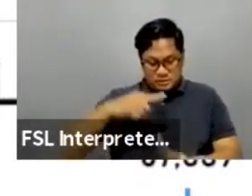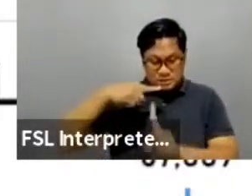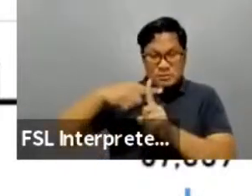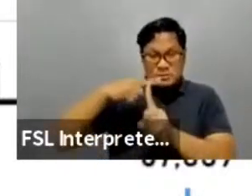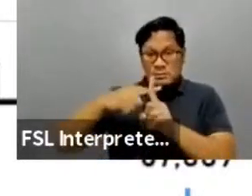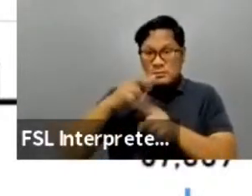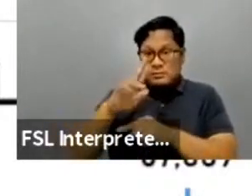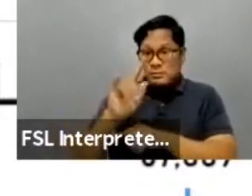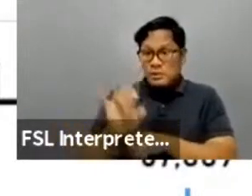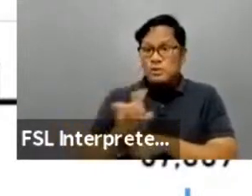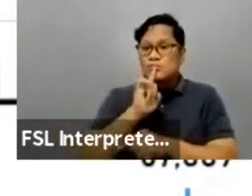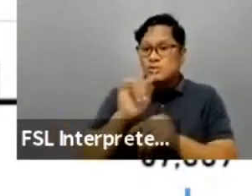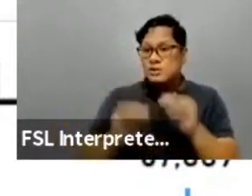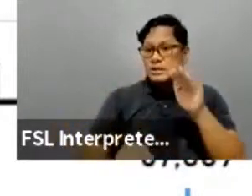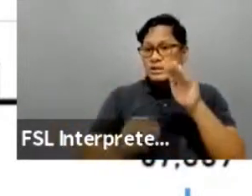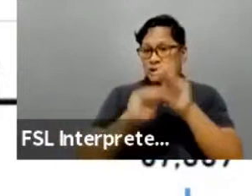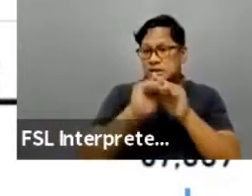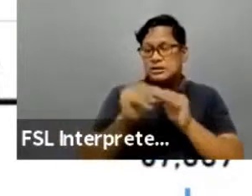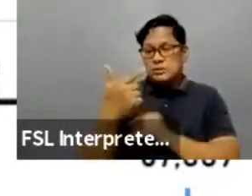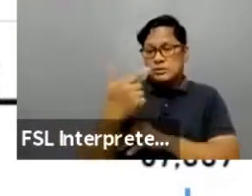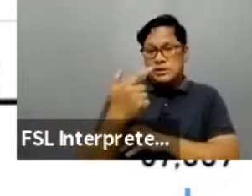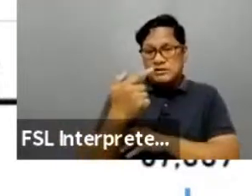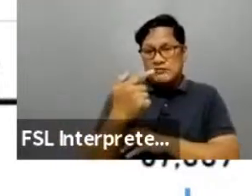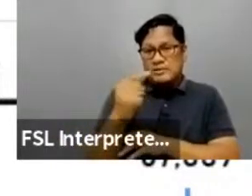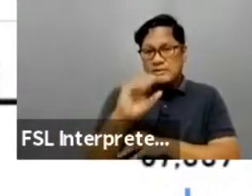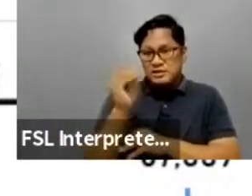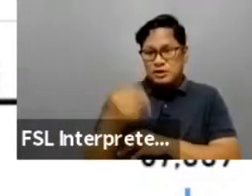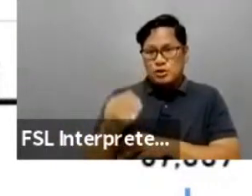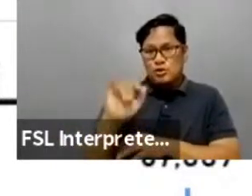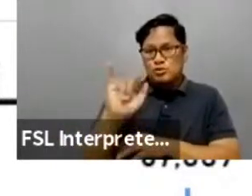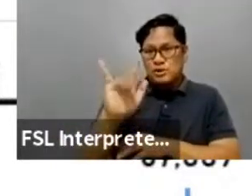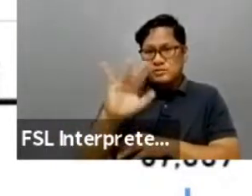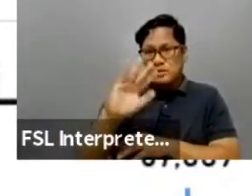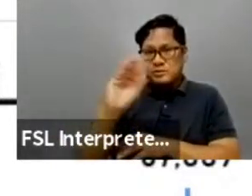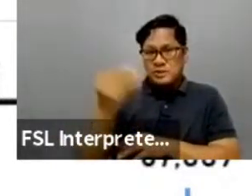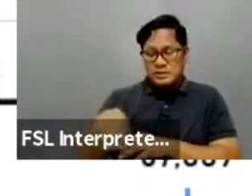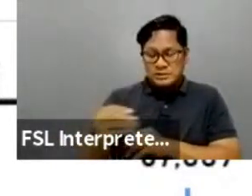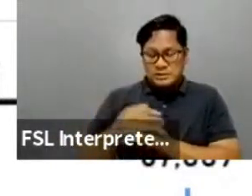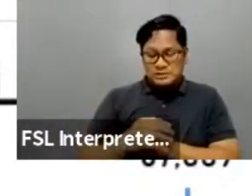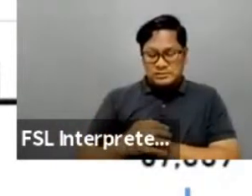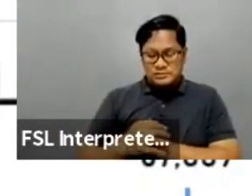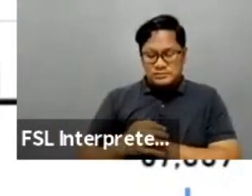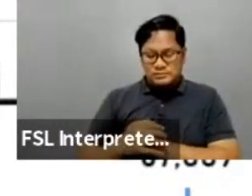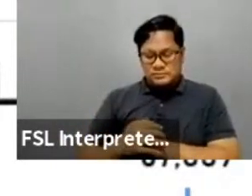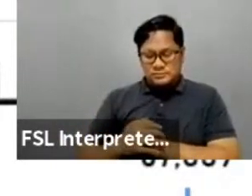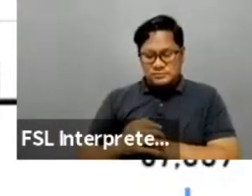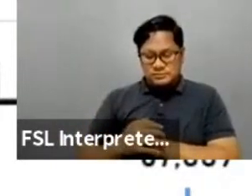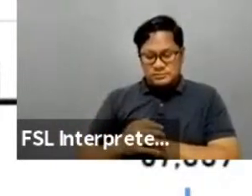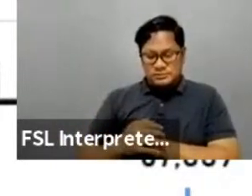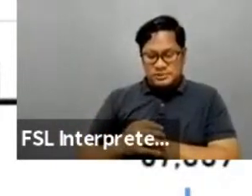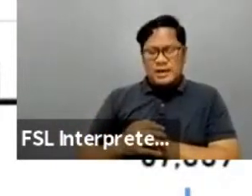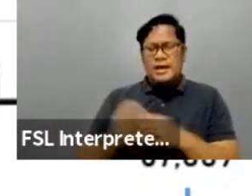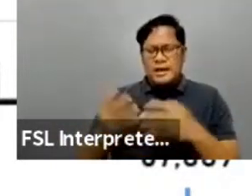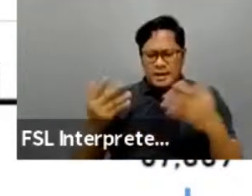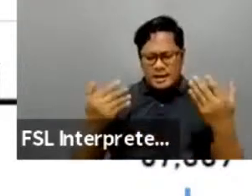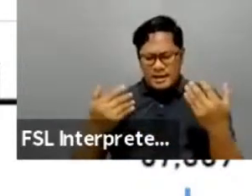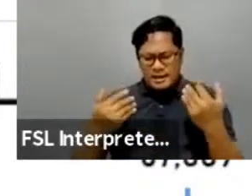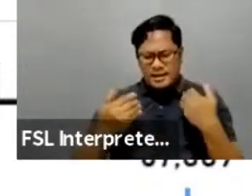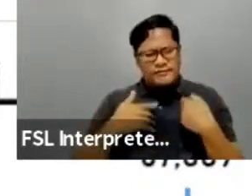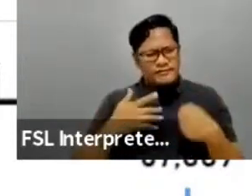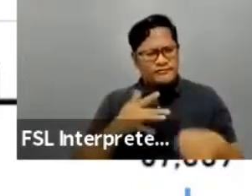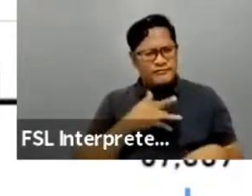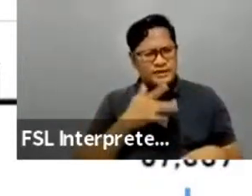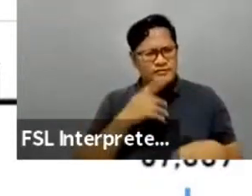ay umabot sa 20% or 25% pa nga, ay tinatantya na